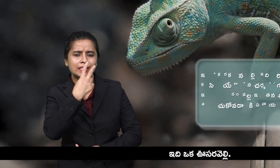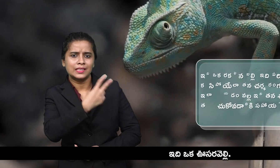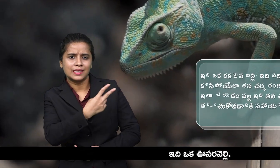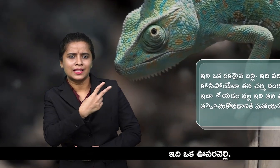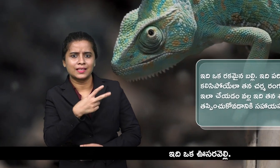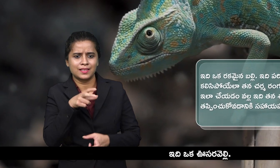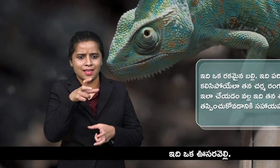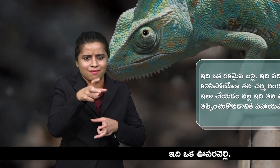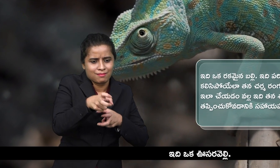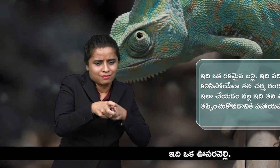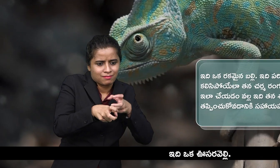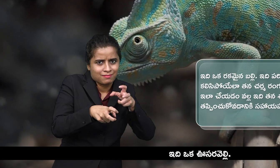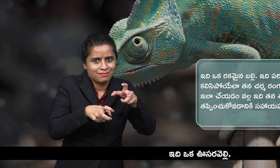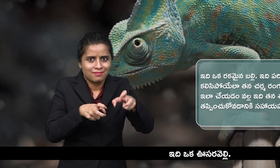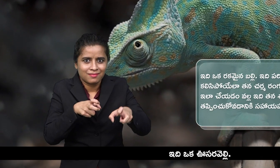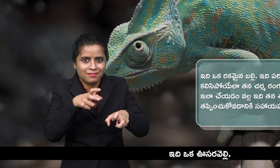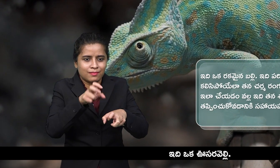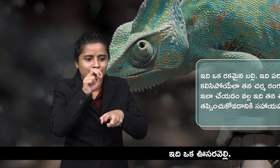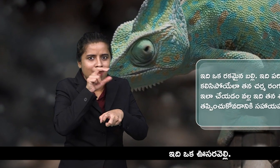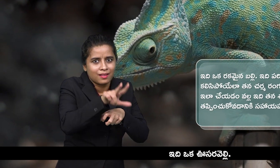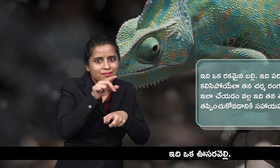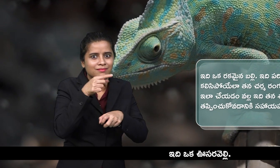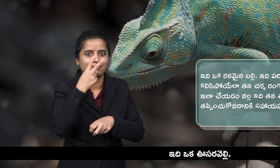ఇది ఒక ఊసరవెల్లి.